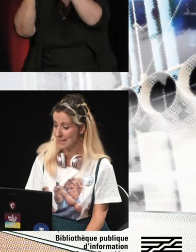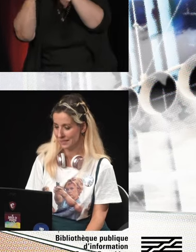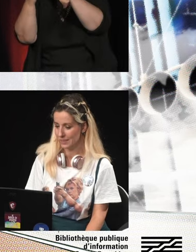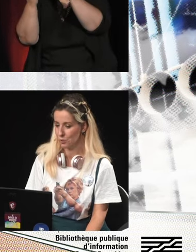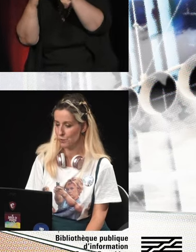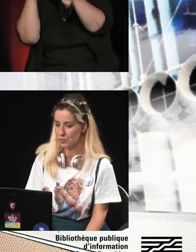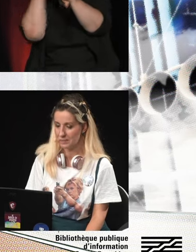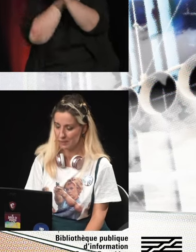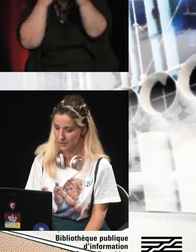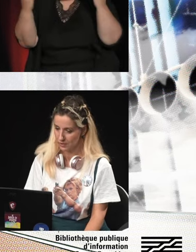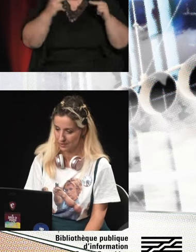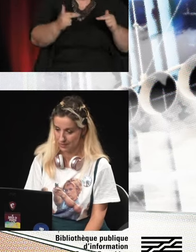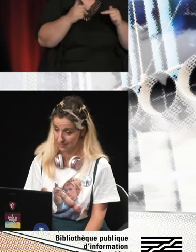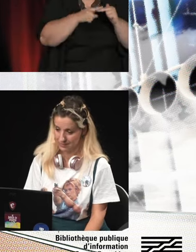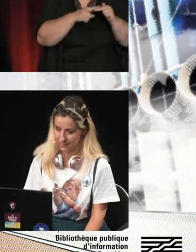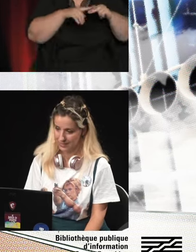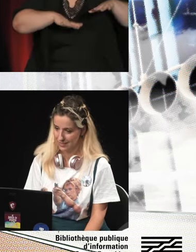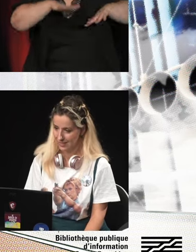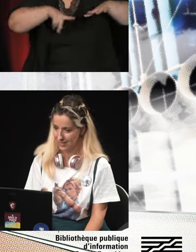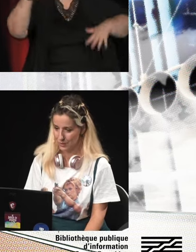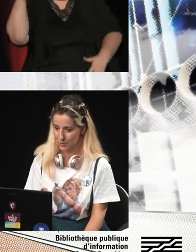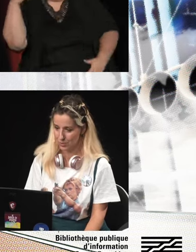en normal. Et donc je me suis dit, mais